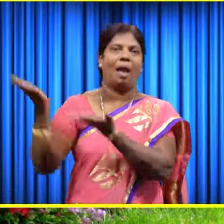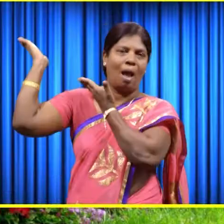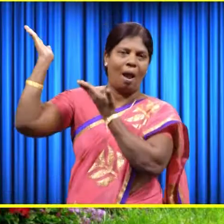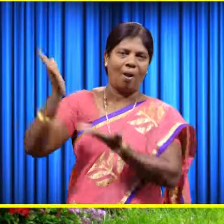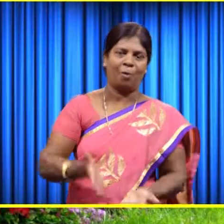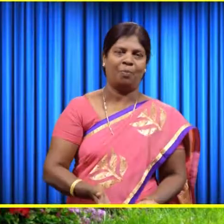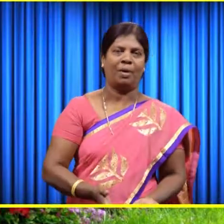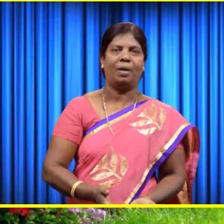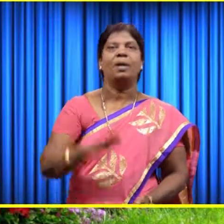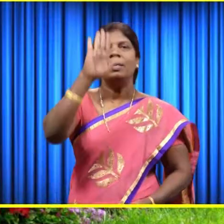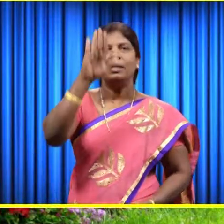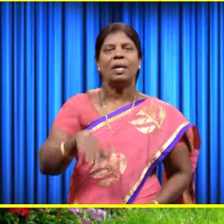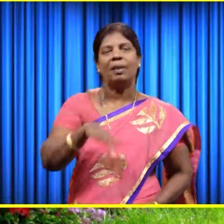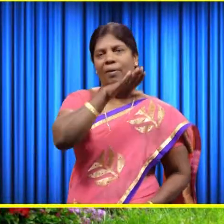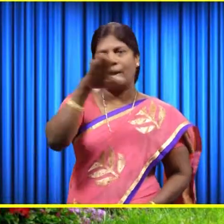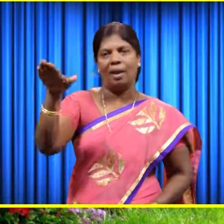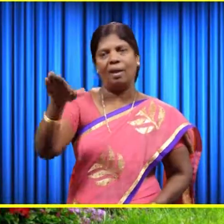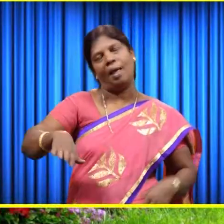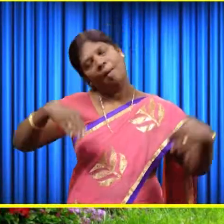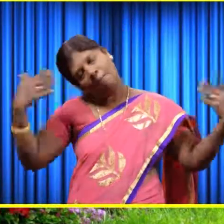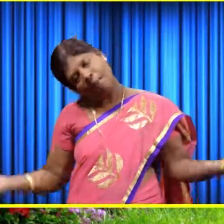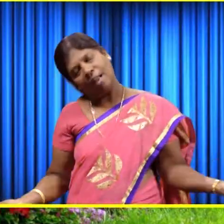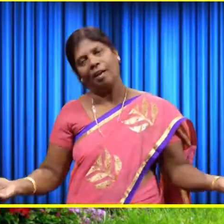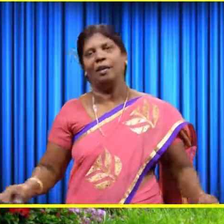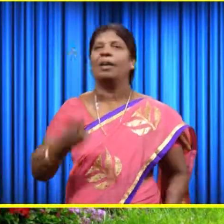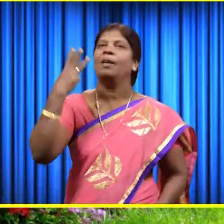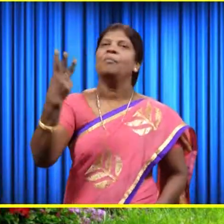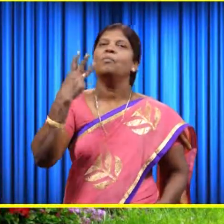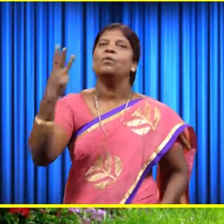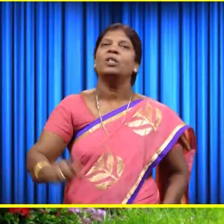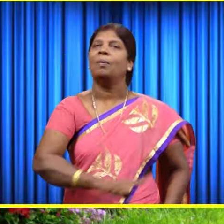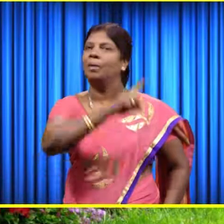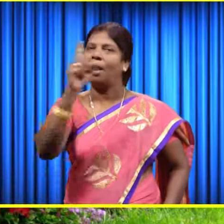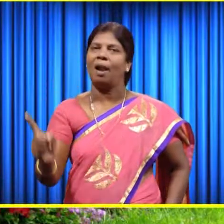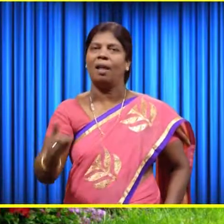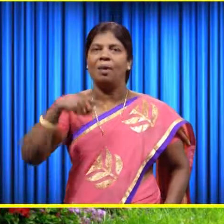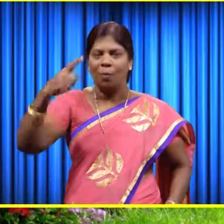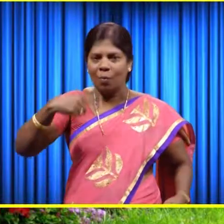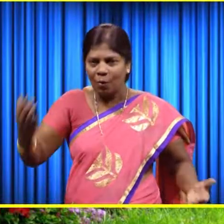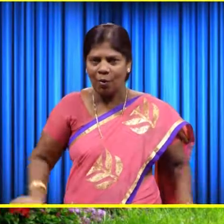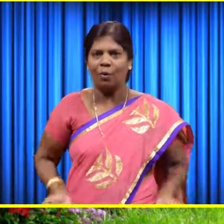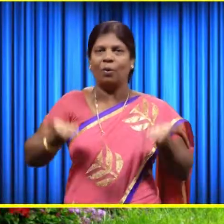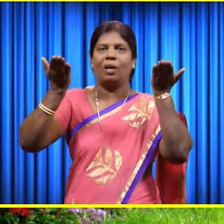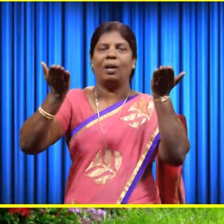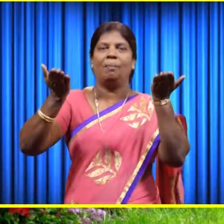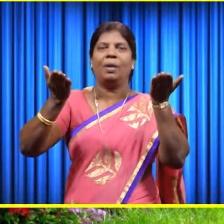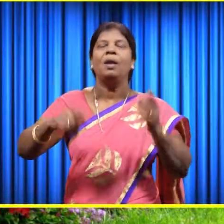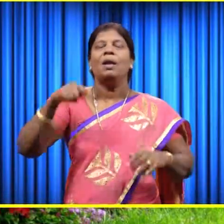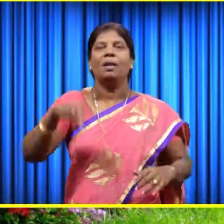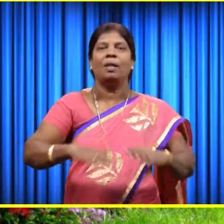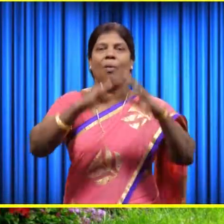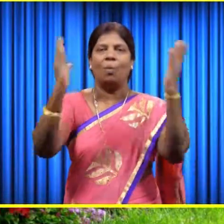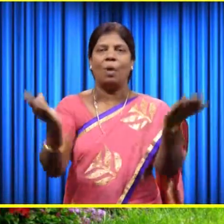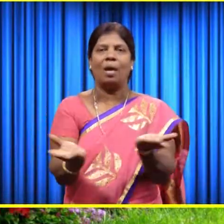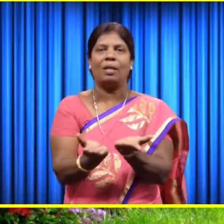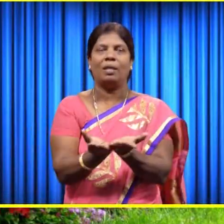சிலுவையிலே பலியாக்கி மூன்றாம் நாள் உயிர்த்தெழச் செய்து அவரை இந்த சர்வ உலகத்துக்கும்